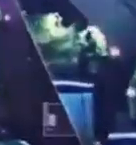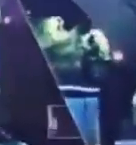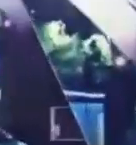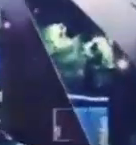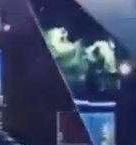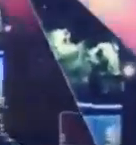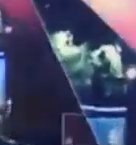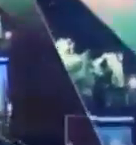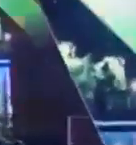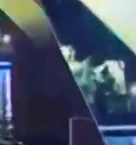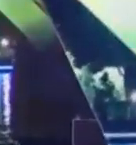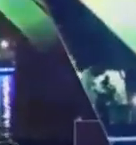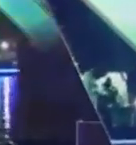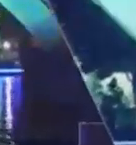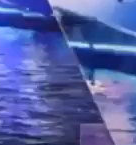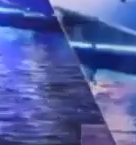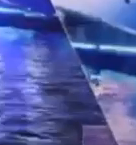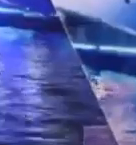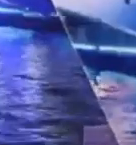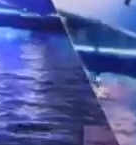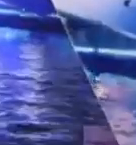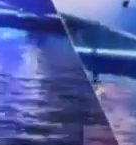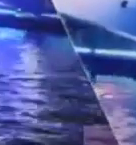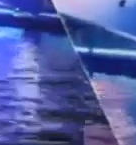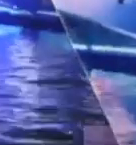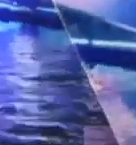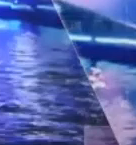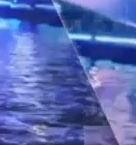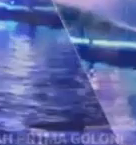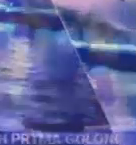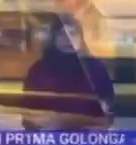menyentuh keningnya hidungnya